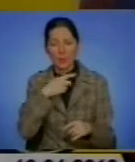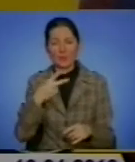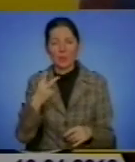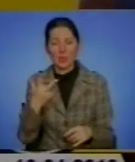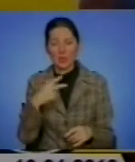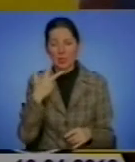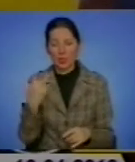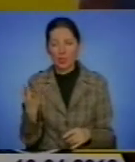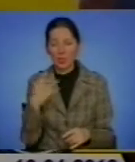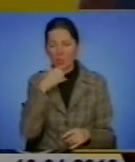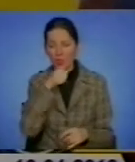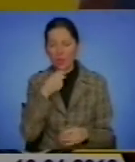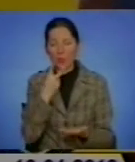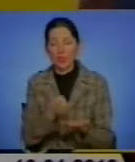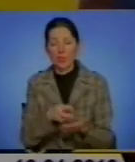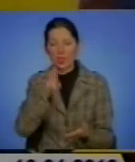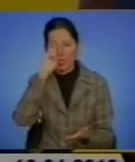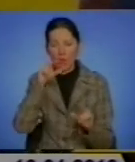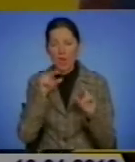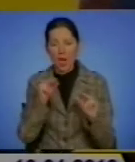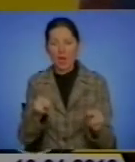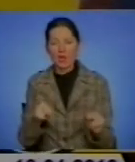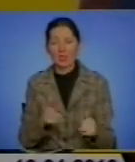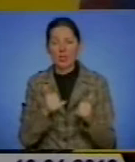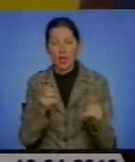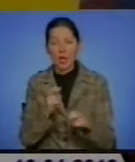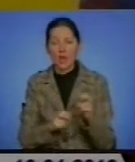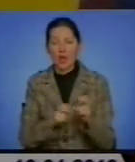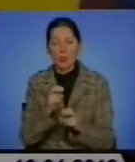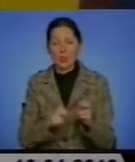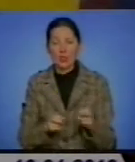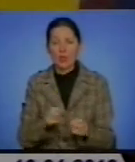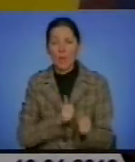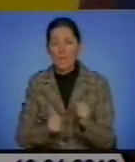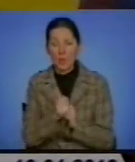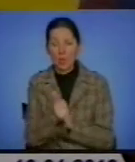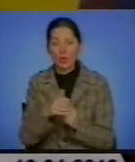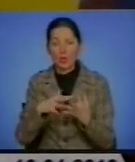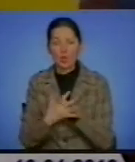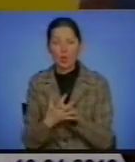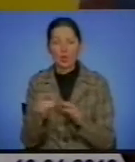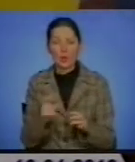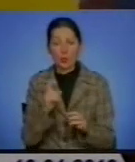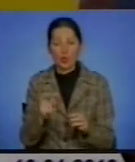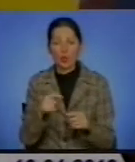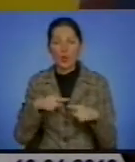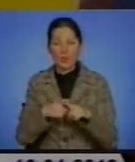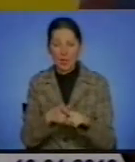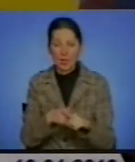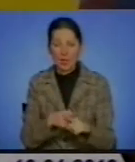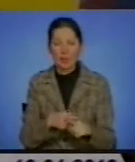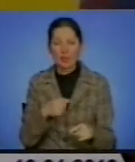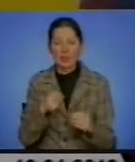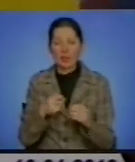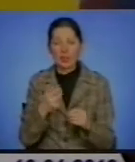державної гарантії для організації виробництва передової сільгосптехніки на суму 1,5 мільярда гривень в 2013 році і 3,5